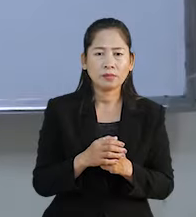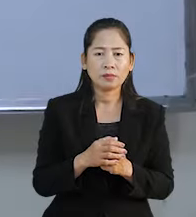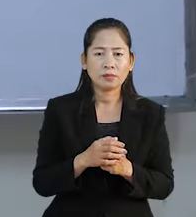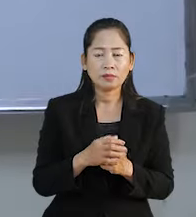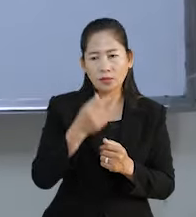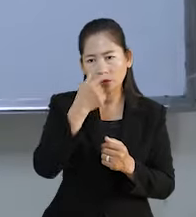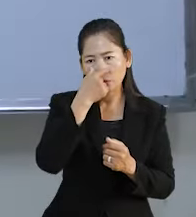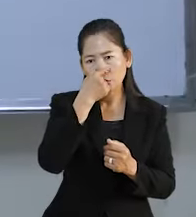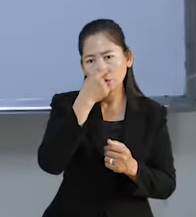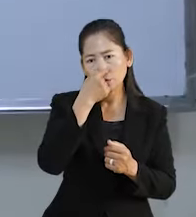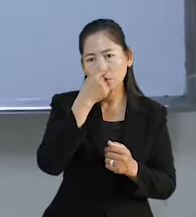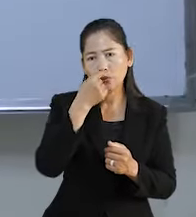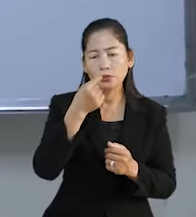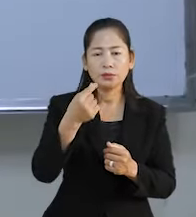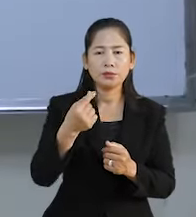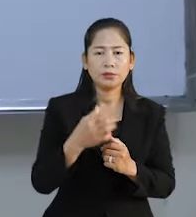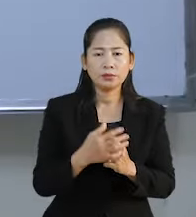ច្រមុះស្រួច